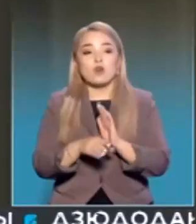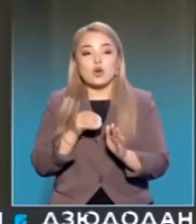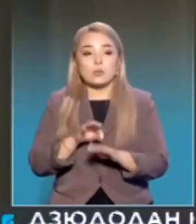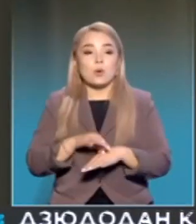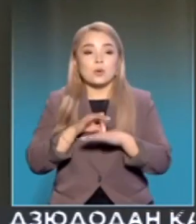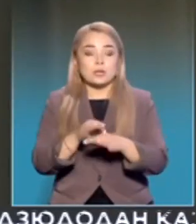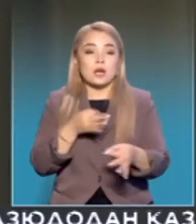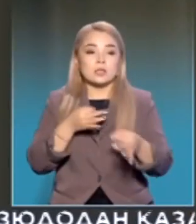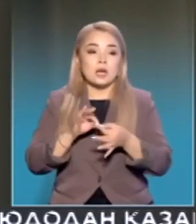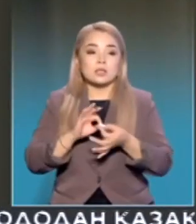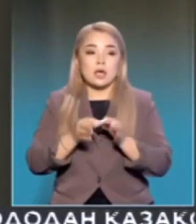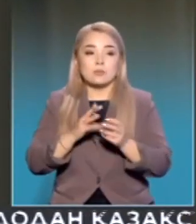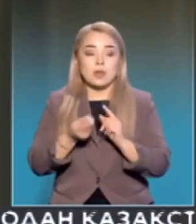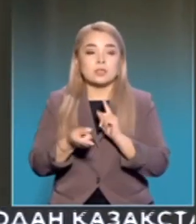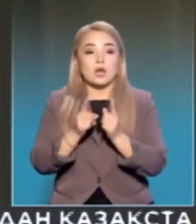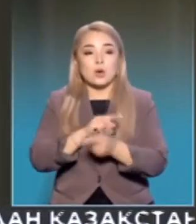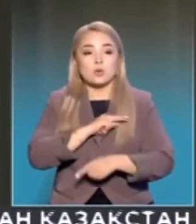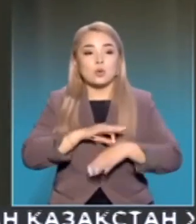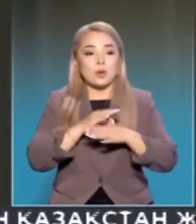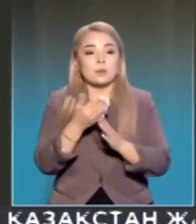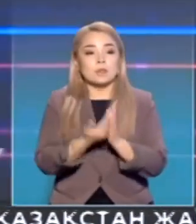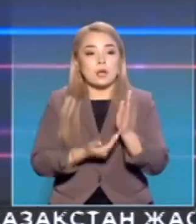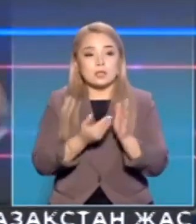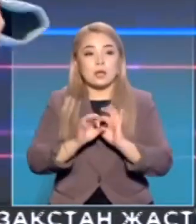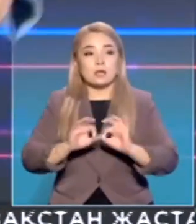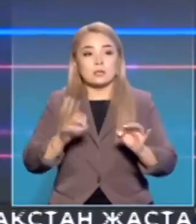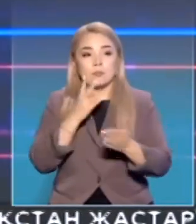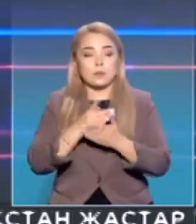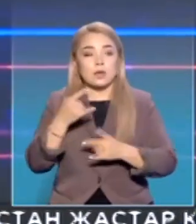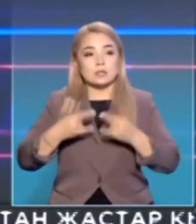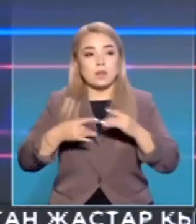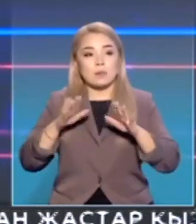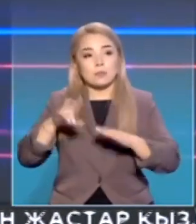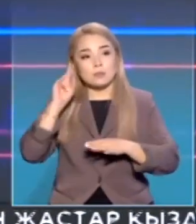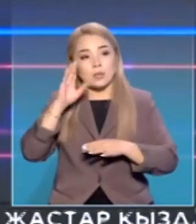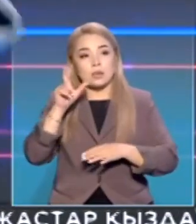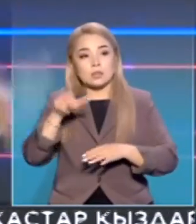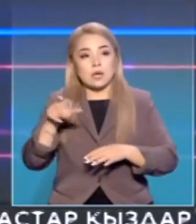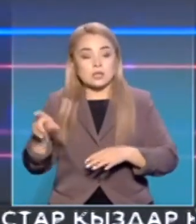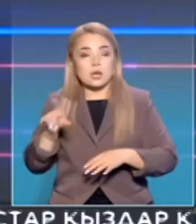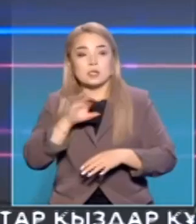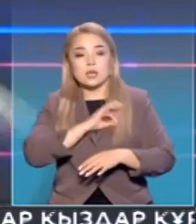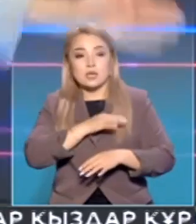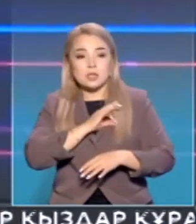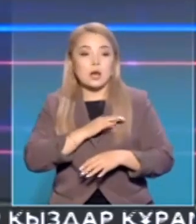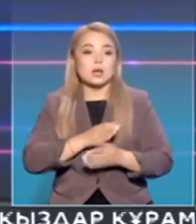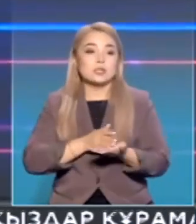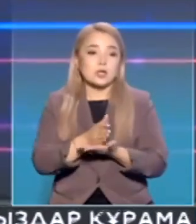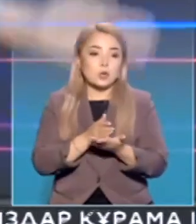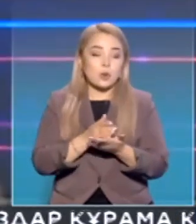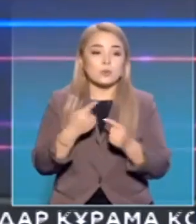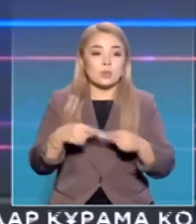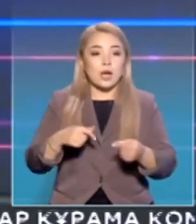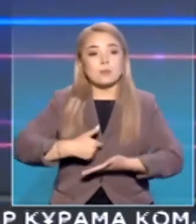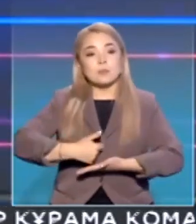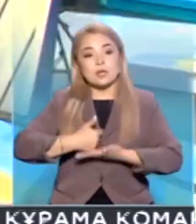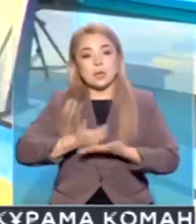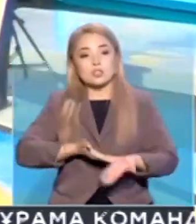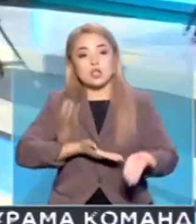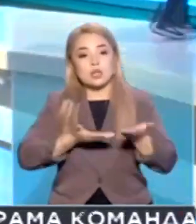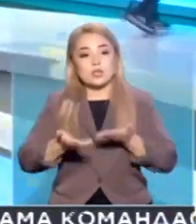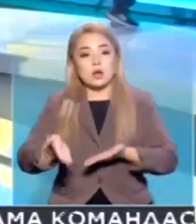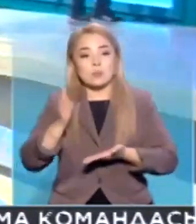талқыланып, саяси жүйедегі өзгерістер түсіндіріледі. Бұл үшін эфирге еліміздегі белгілі заңгерлер мен саясаттанушылар және басқа да спикерлер